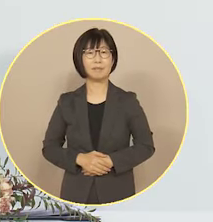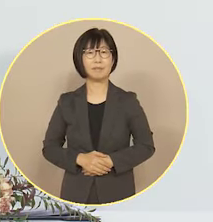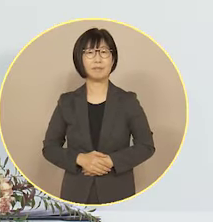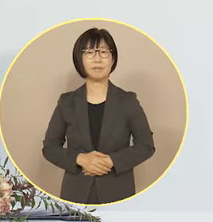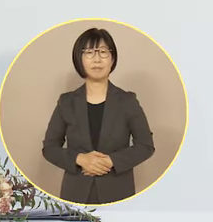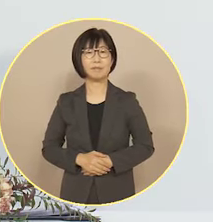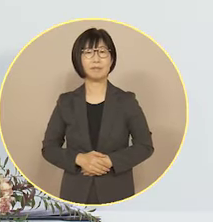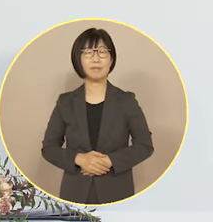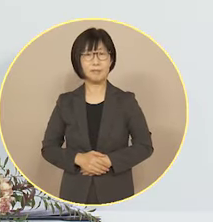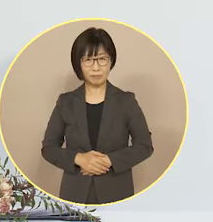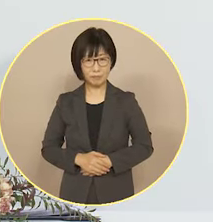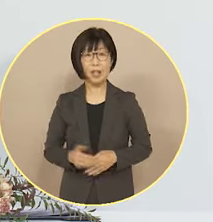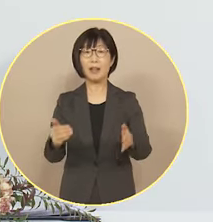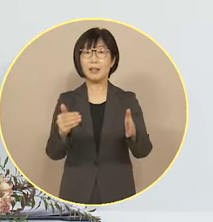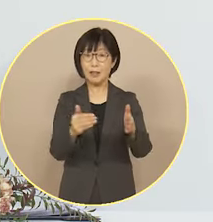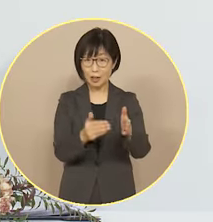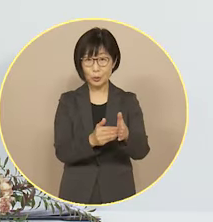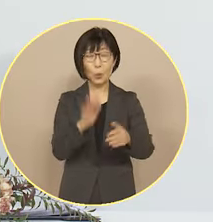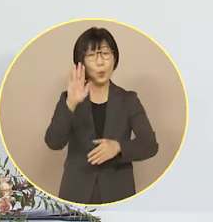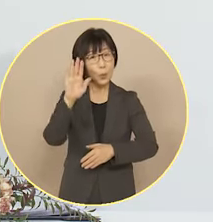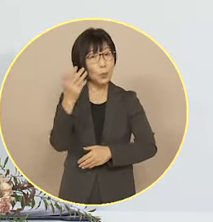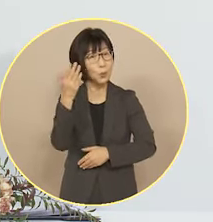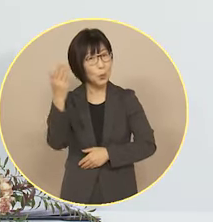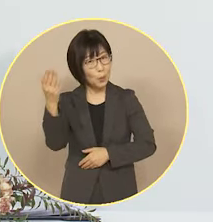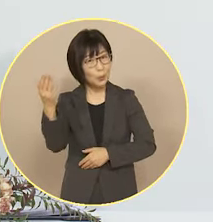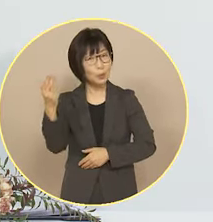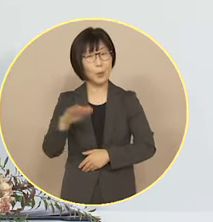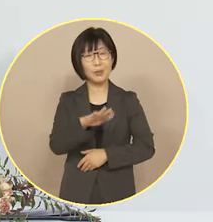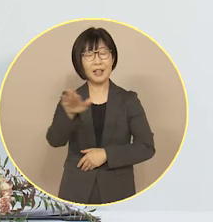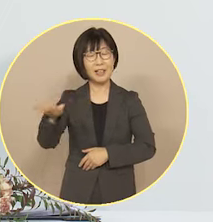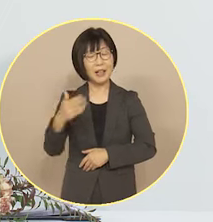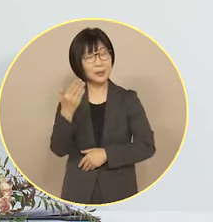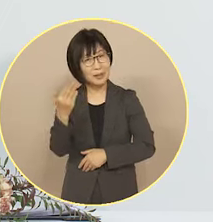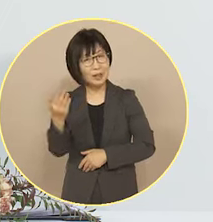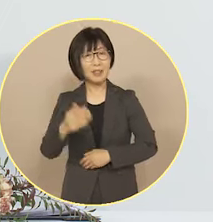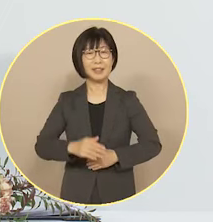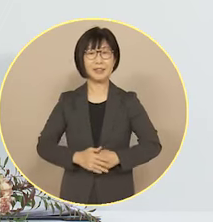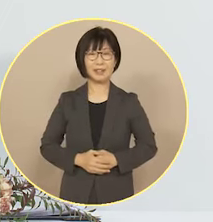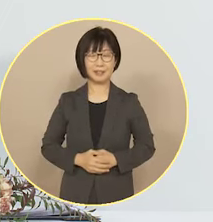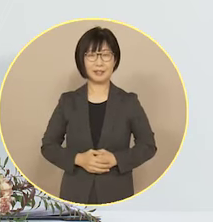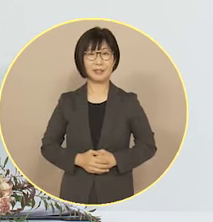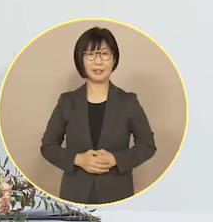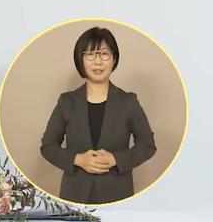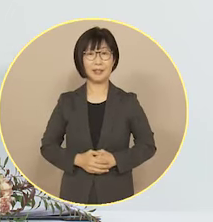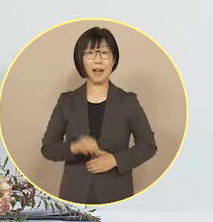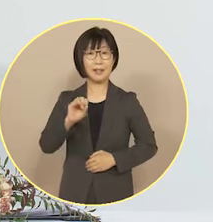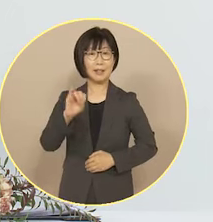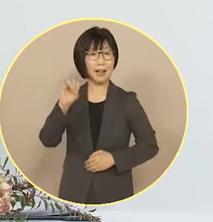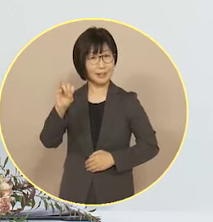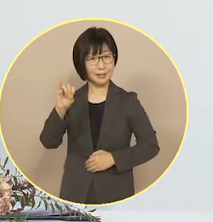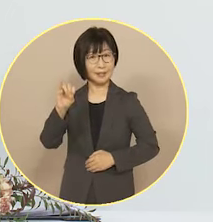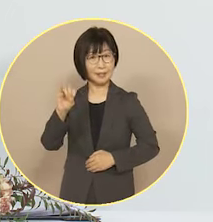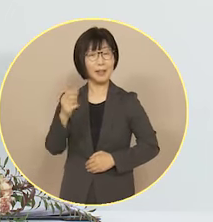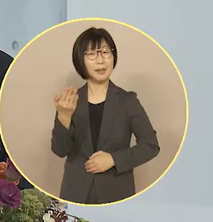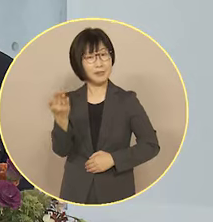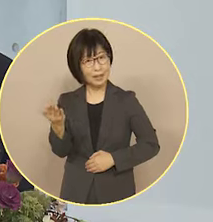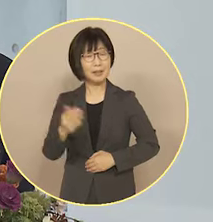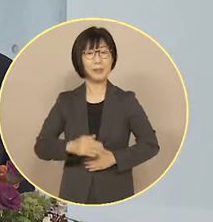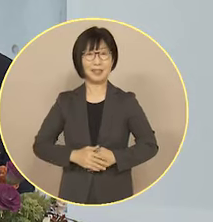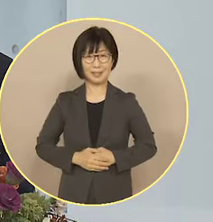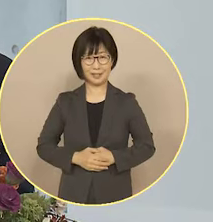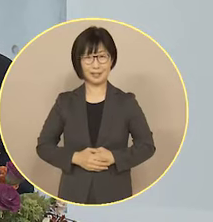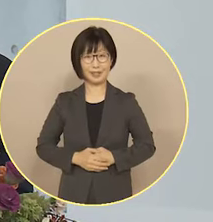たでは最後に今後の抱負を皆さんに伺います佐井さんからお願いします